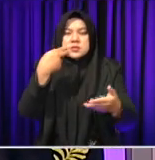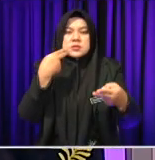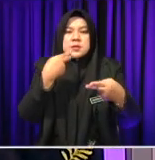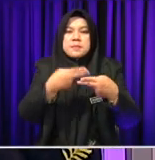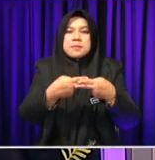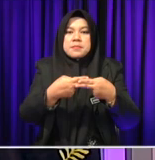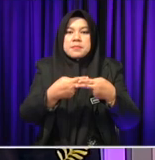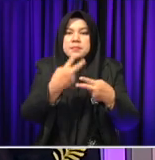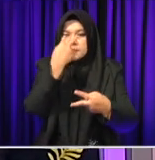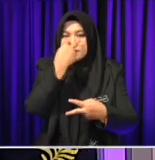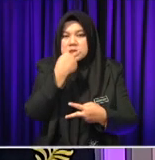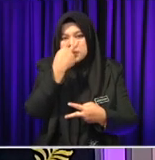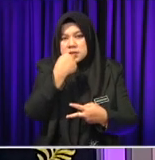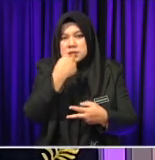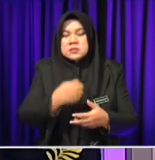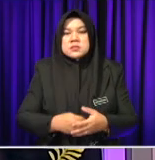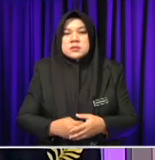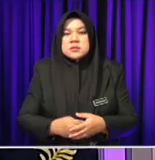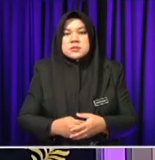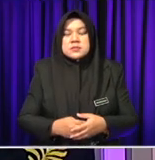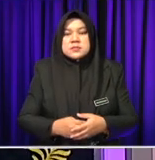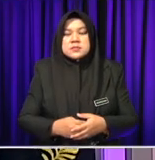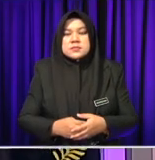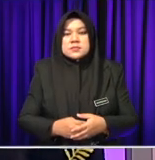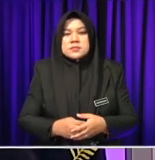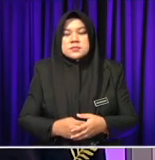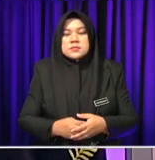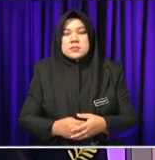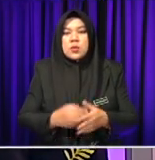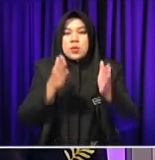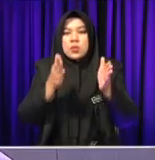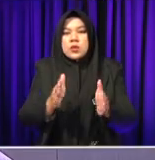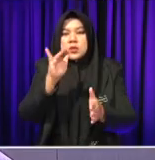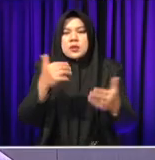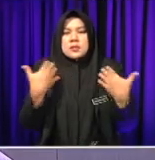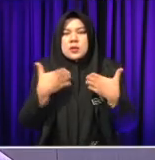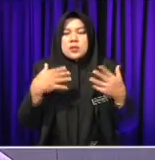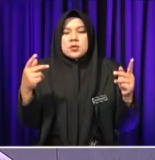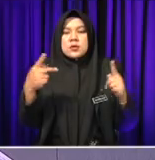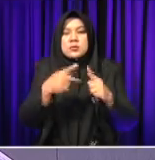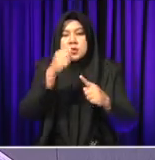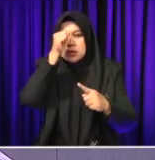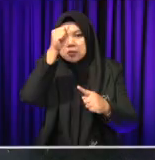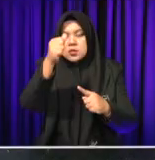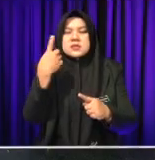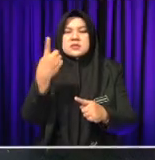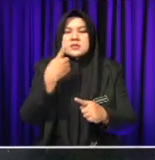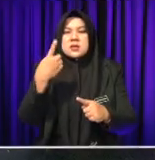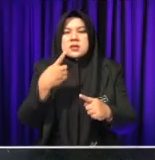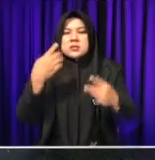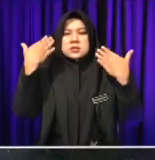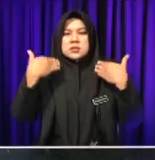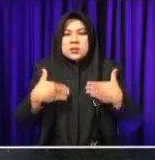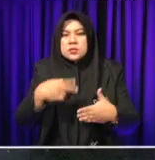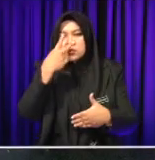menitiskan air mata ini adalah orang kata apa tertuang orang yang takut kepada Allah dia akan sentiasa Muhasabah diri untuk mengingati